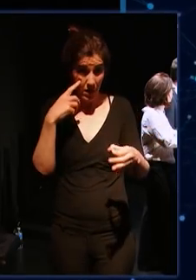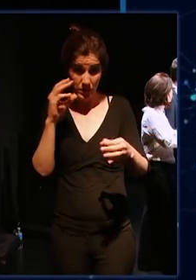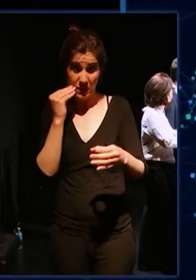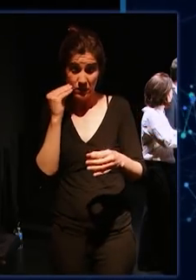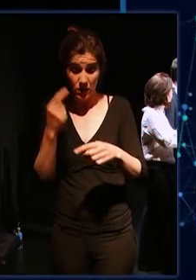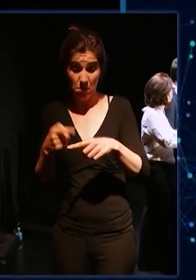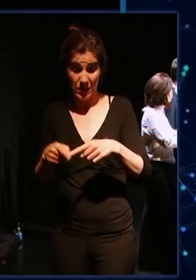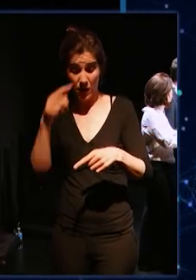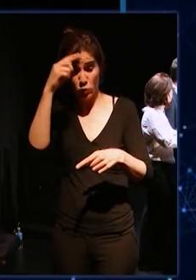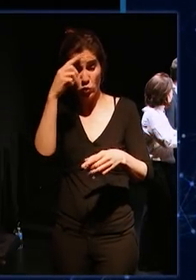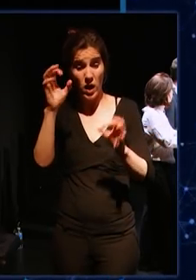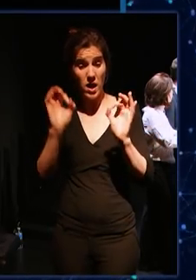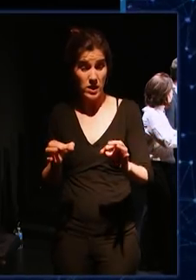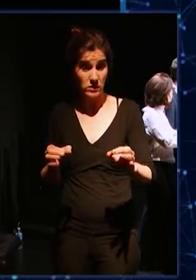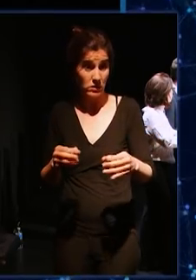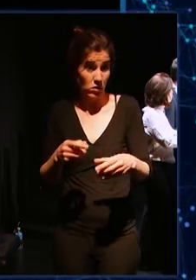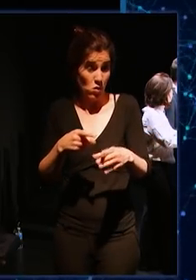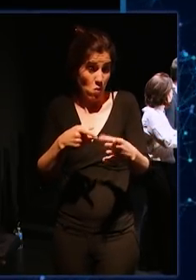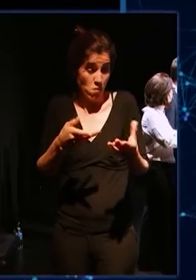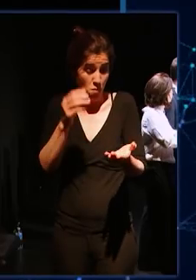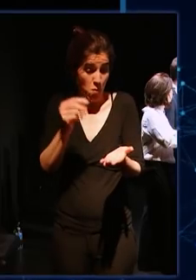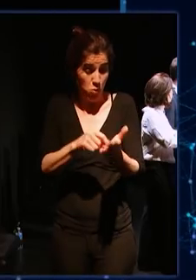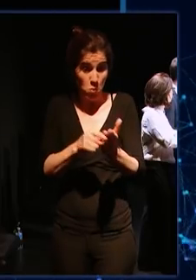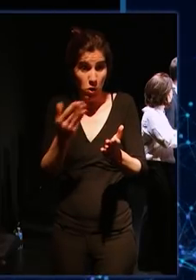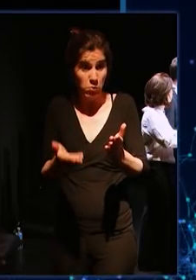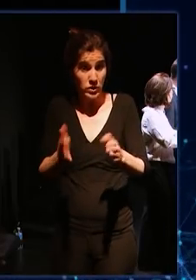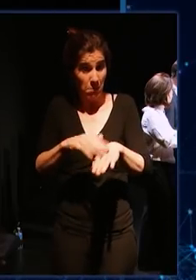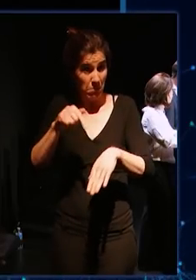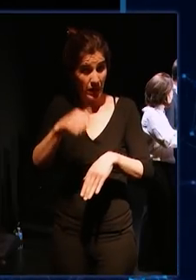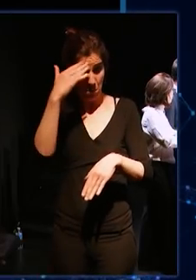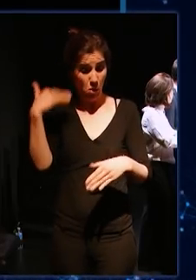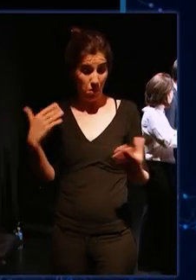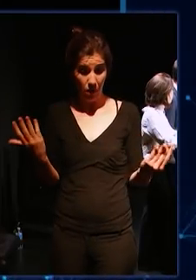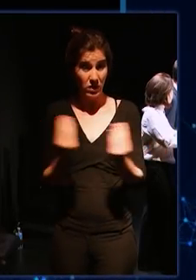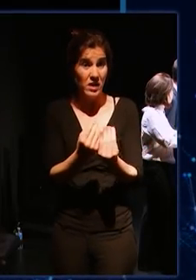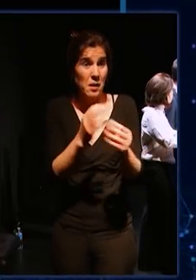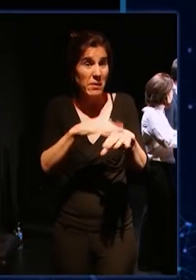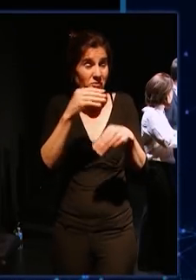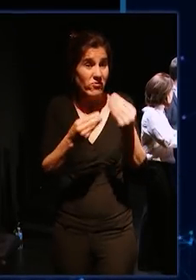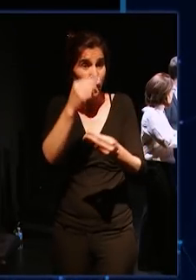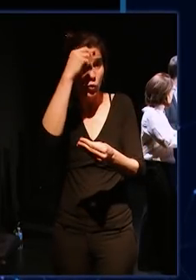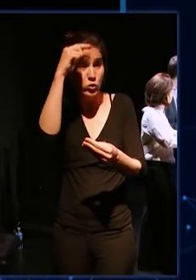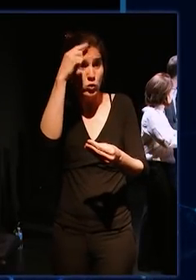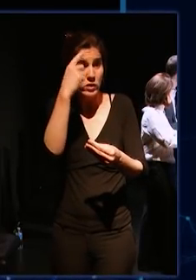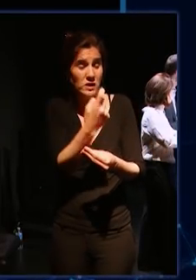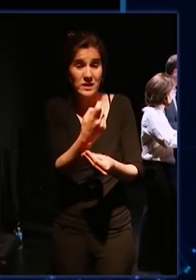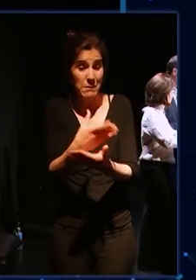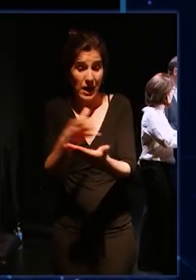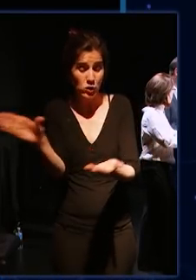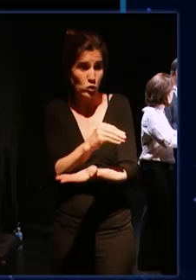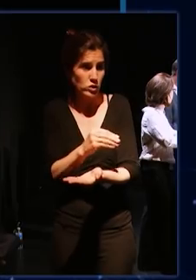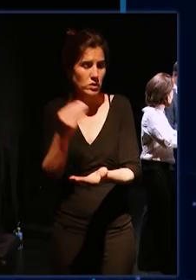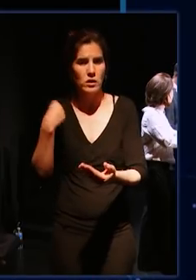dels valors cívics, i us necessitem a tots. Hi haurà ocasió més endavant per parlar de festa major. Anna Costa, de Demòcrates. Completament